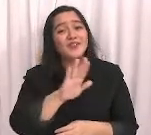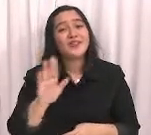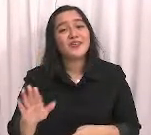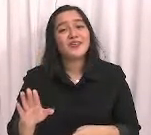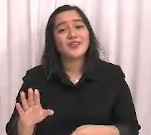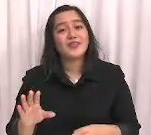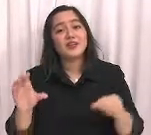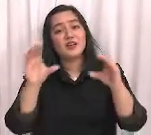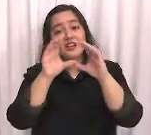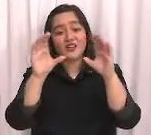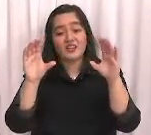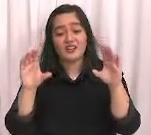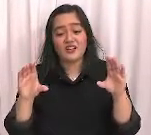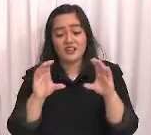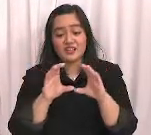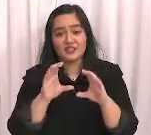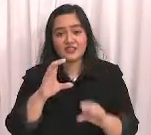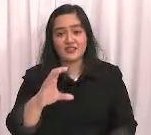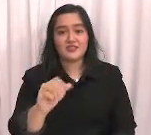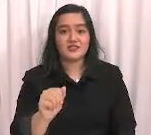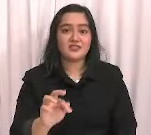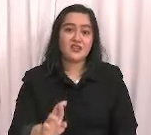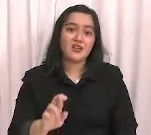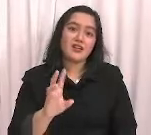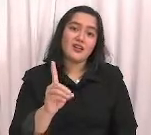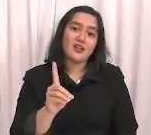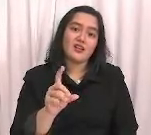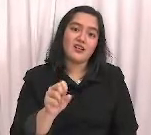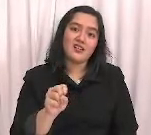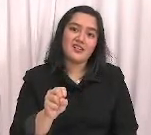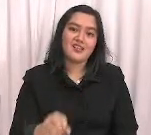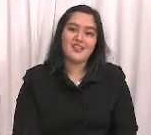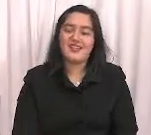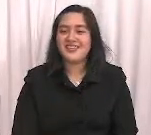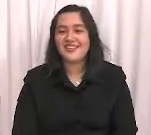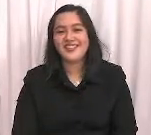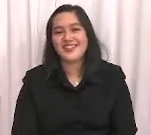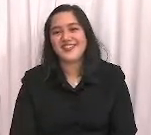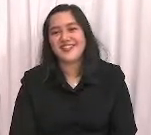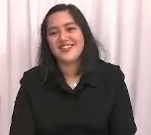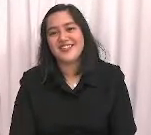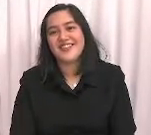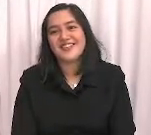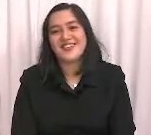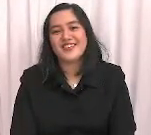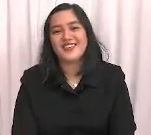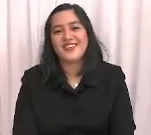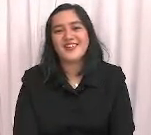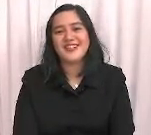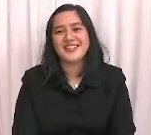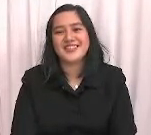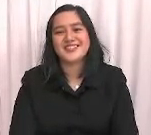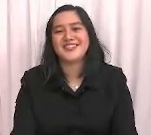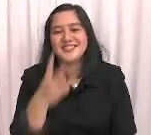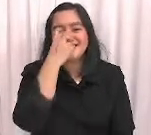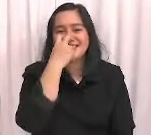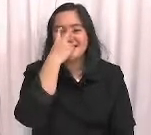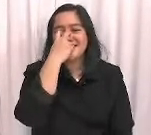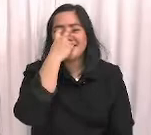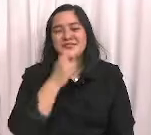ninyo, ang dami nyo ng utang. You know? May mga dapat bayaran, hindi ibinayad. Yun lang. Mm-hmm.